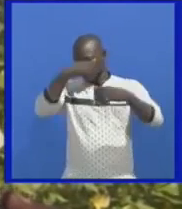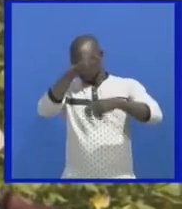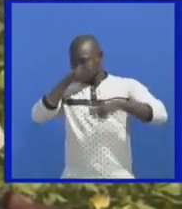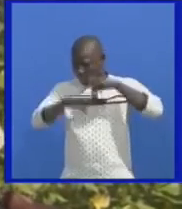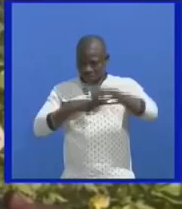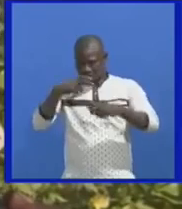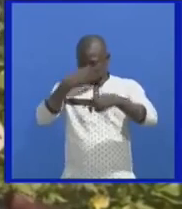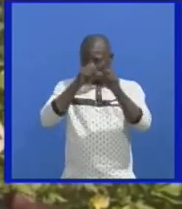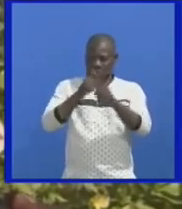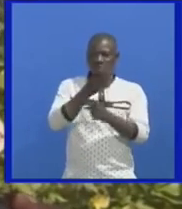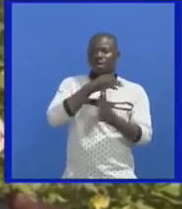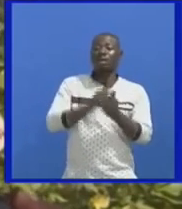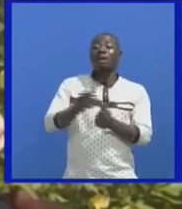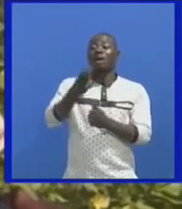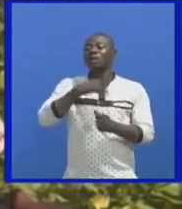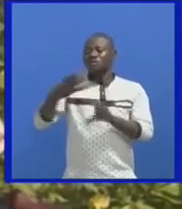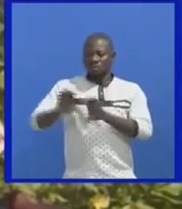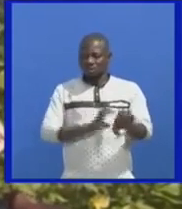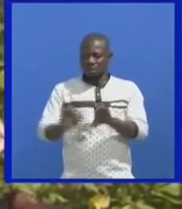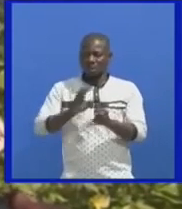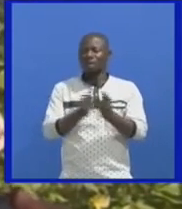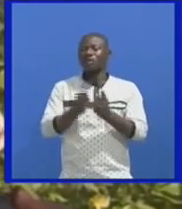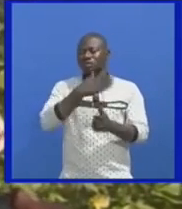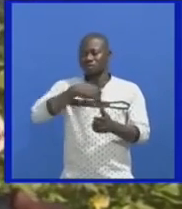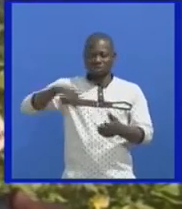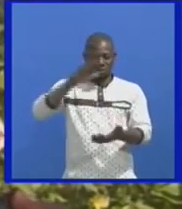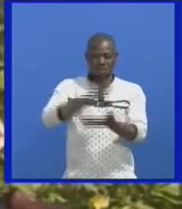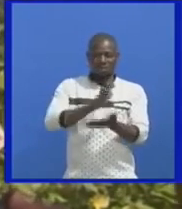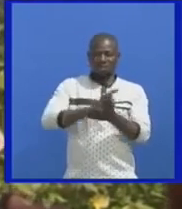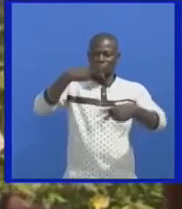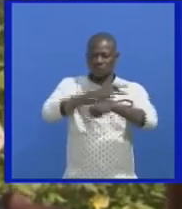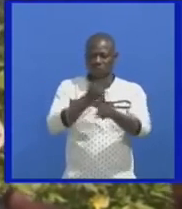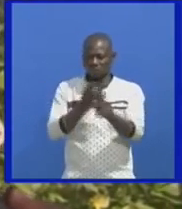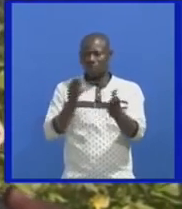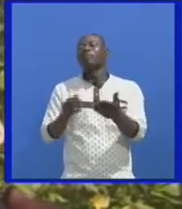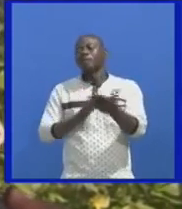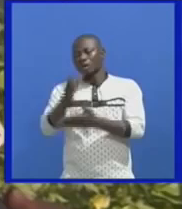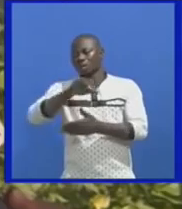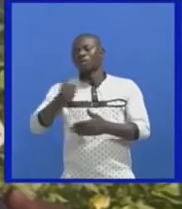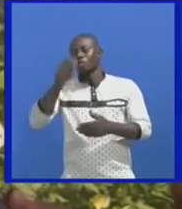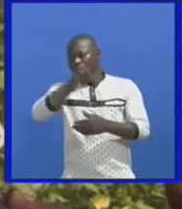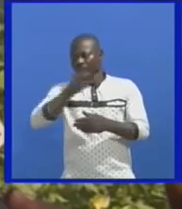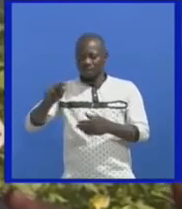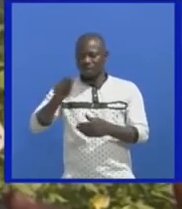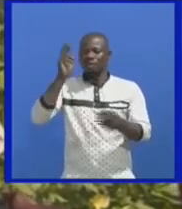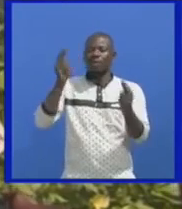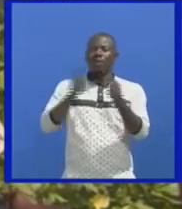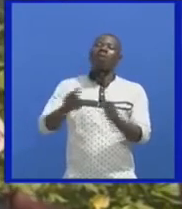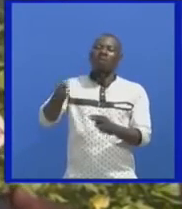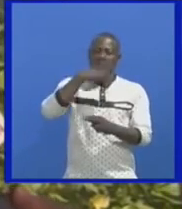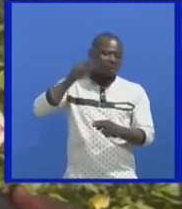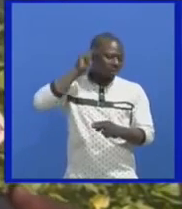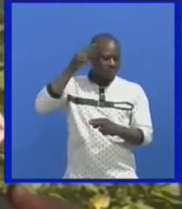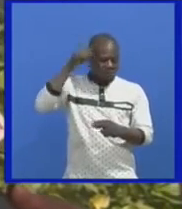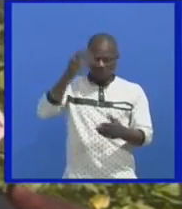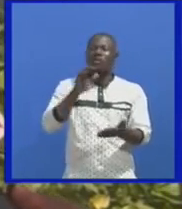aussi évaluer les différents modules produits par l'IFAENF au Niger pour que ces différents documents répondent